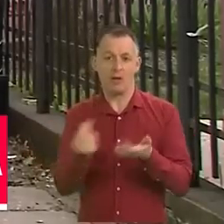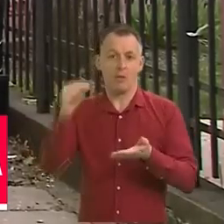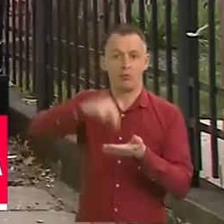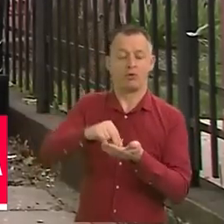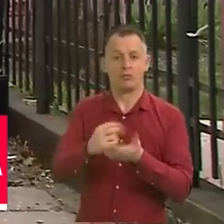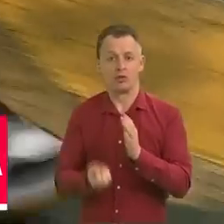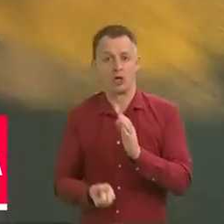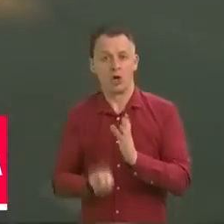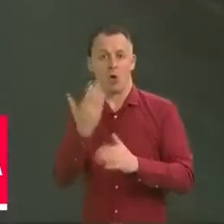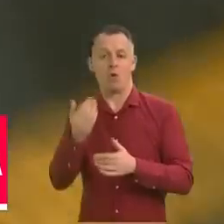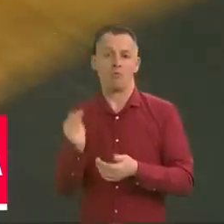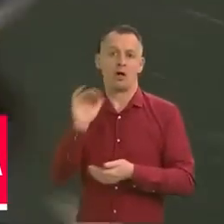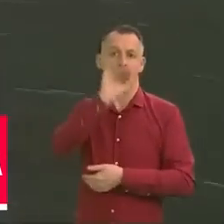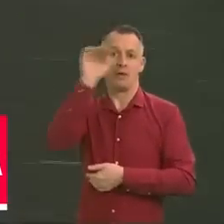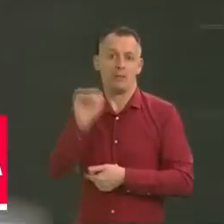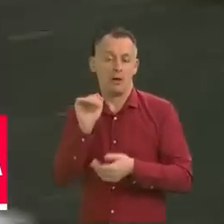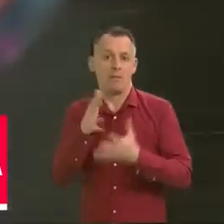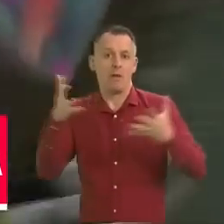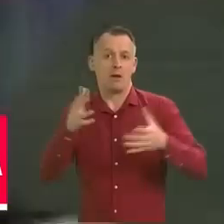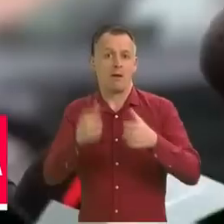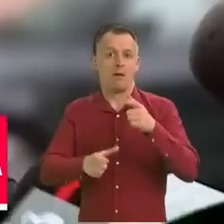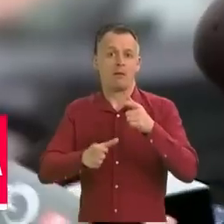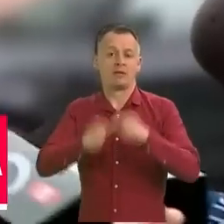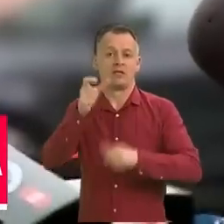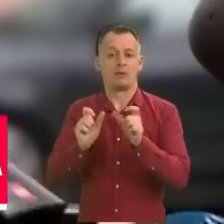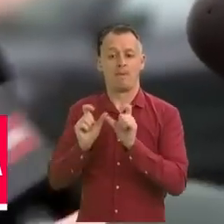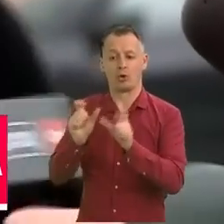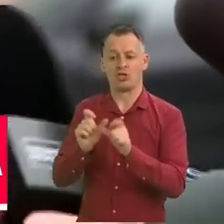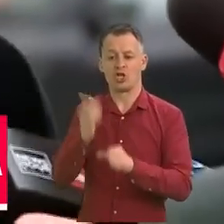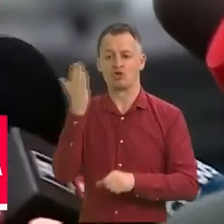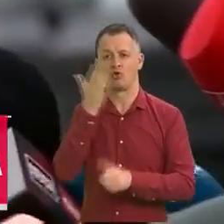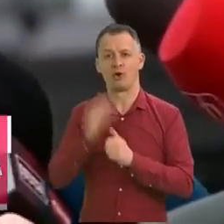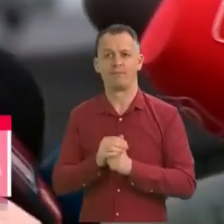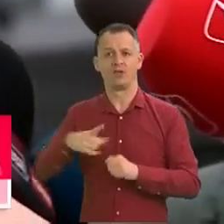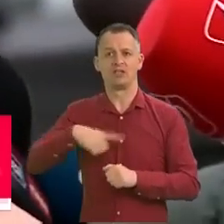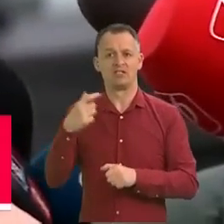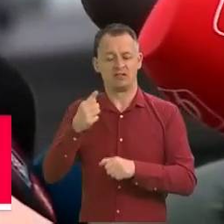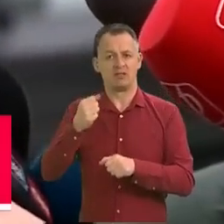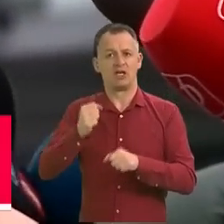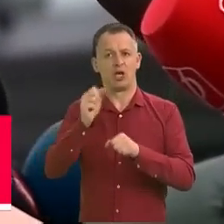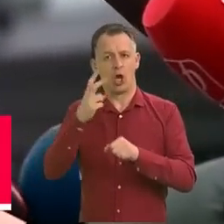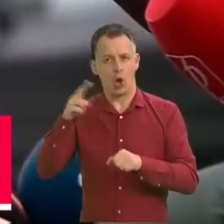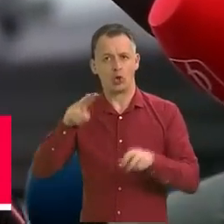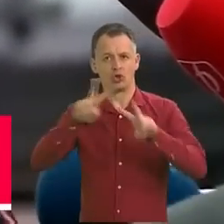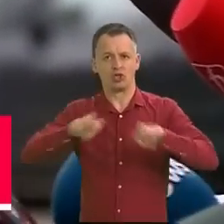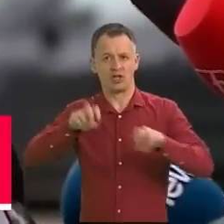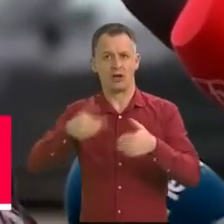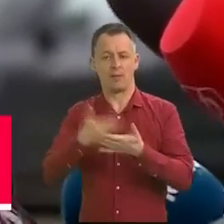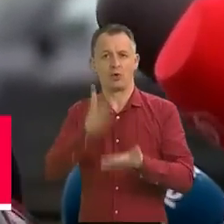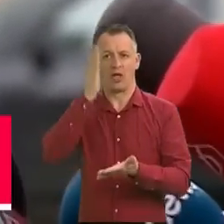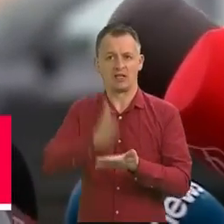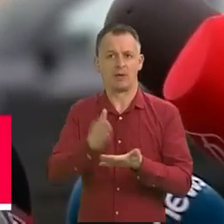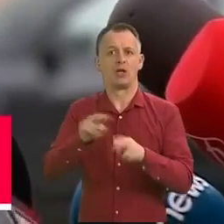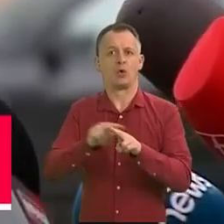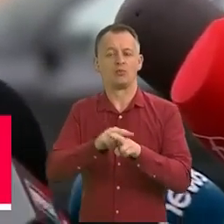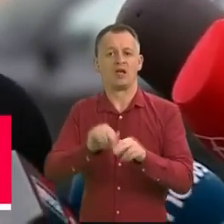mari de întrebare cu privire la siguranța în școli. Este în curs o cercetare în vederea stabilirii cauzelor și a împrejurărilor în